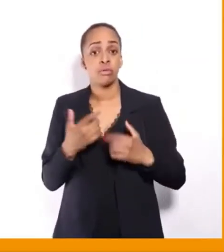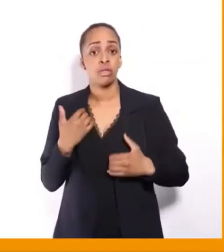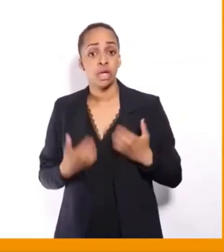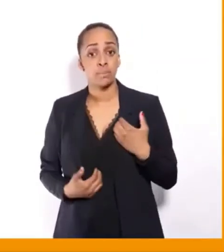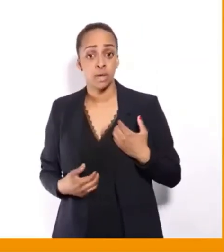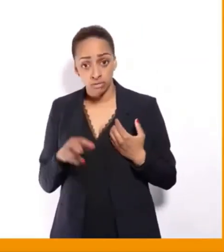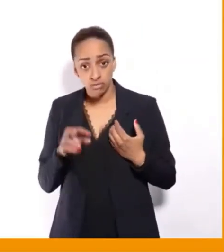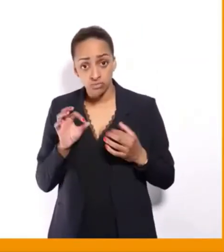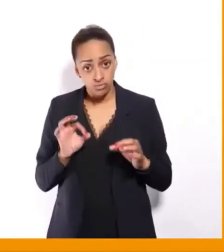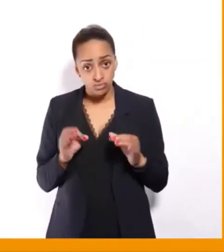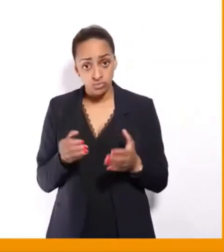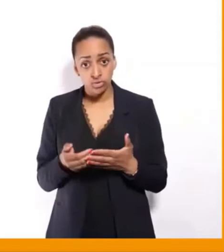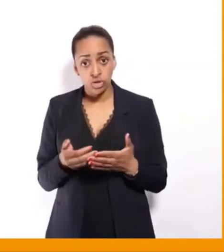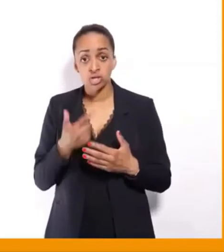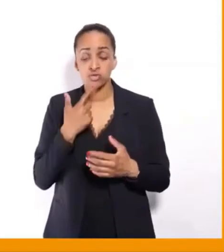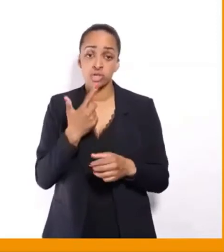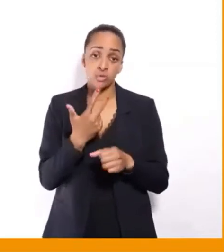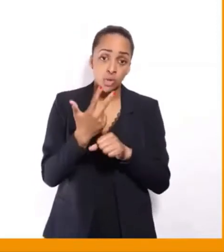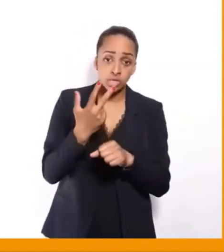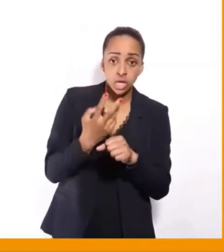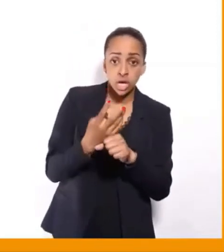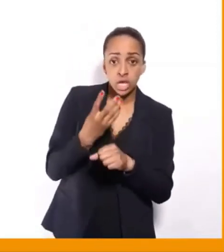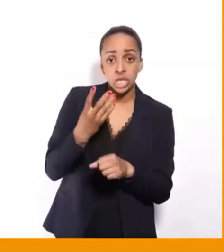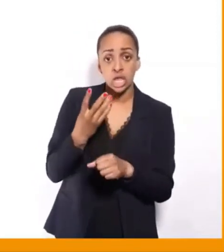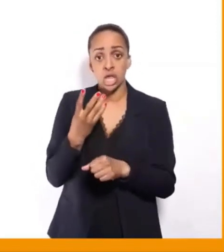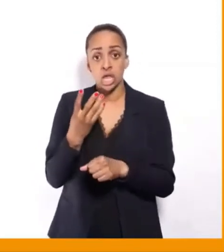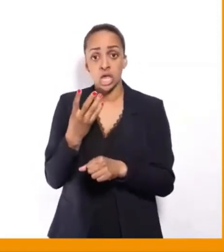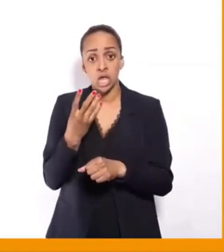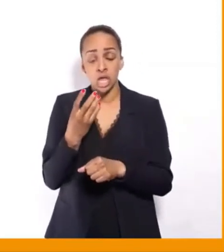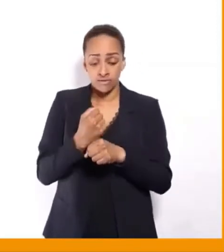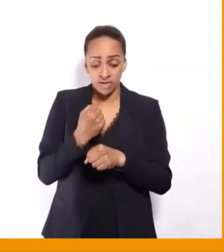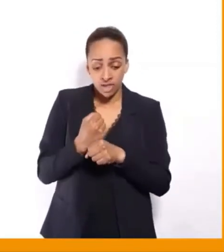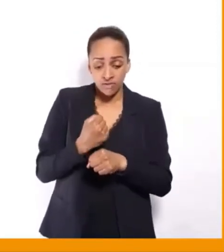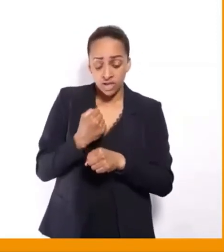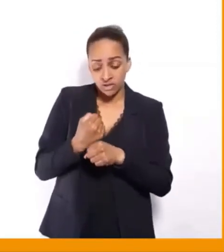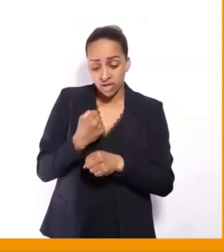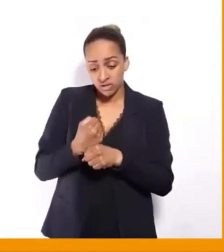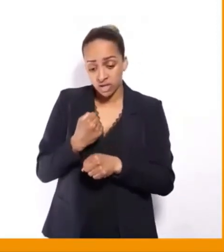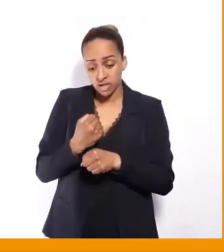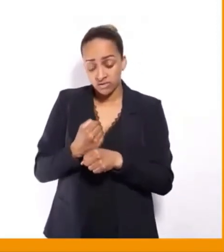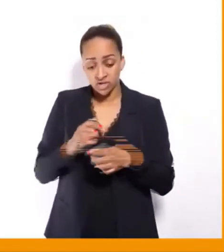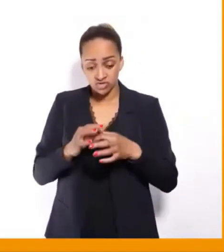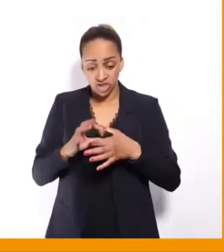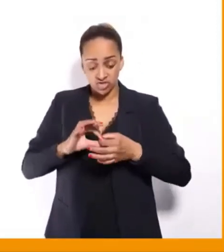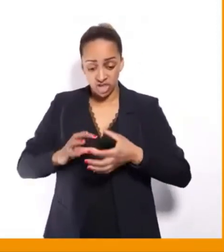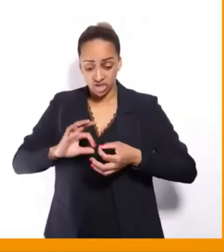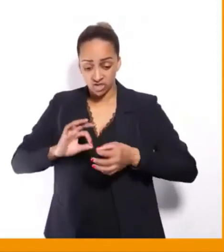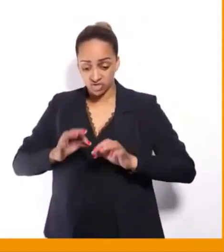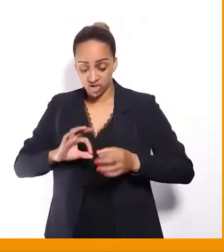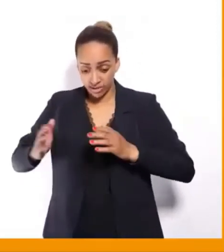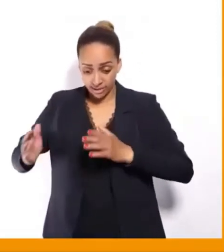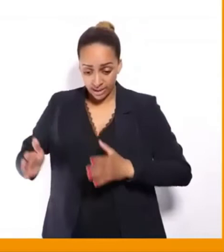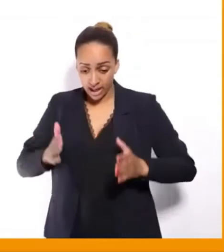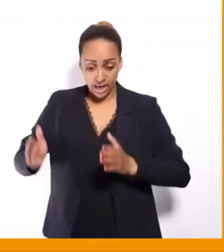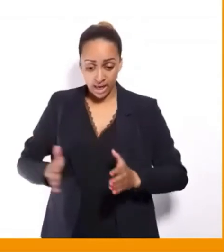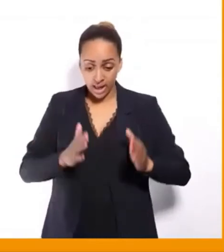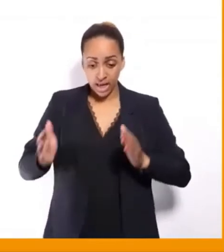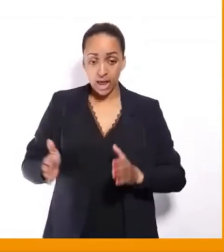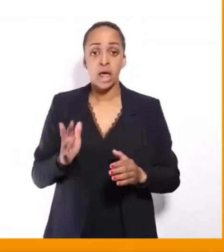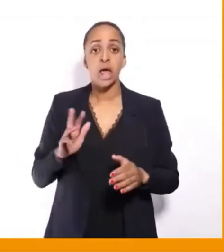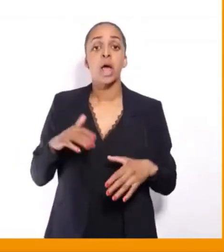hein, au bout de 3, 4 années de chaîne, de montage, bon, on n'a plus d'eau, on a des